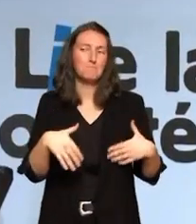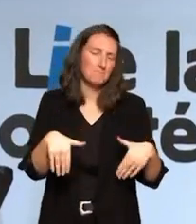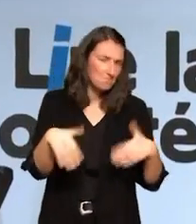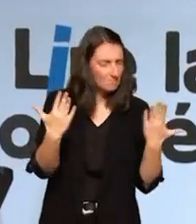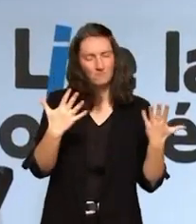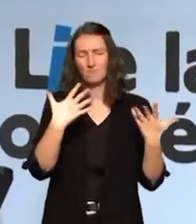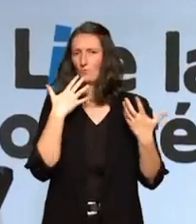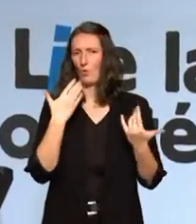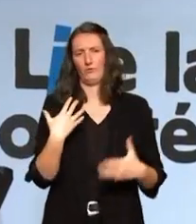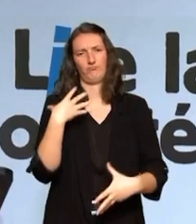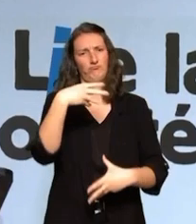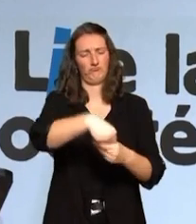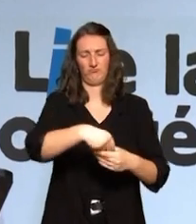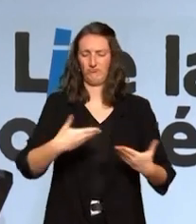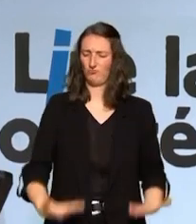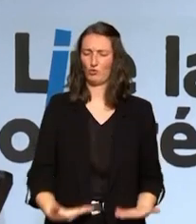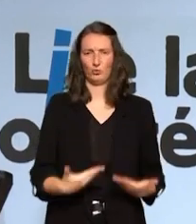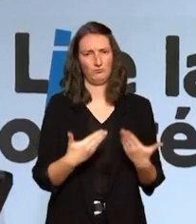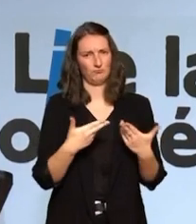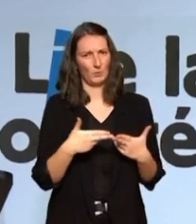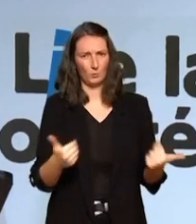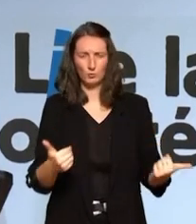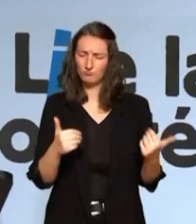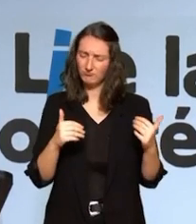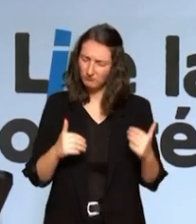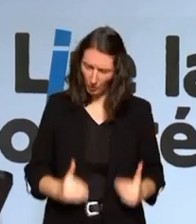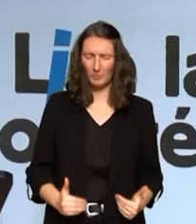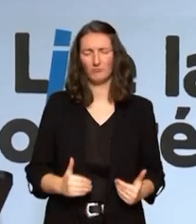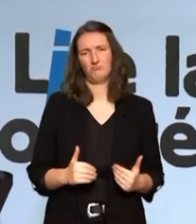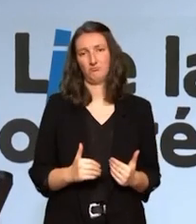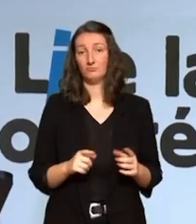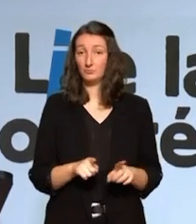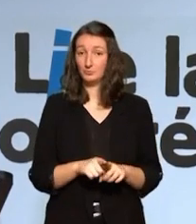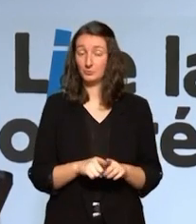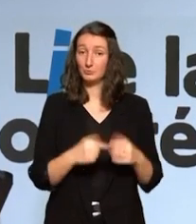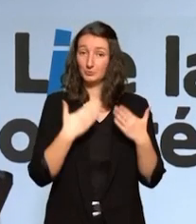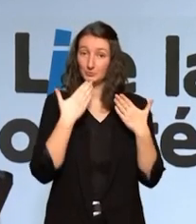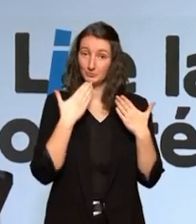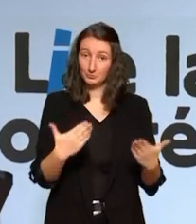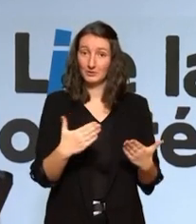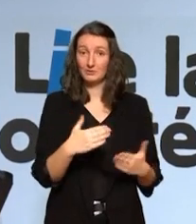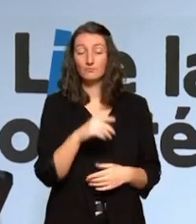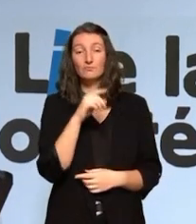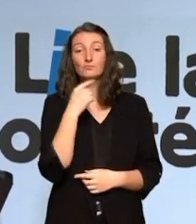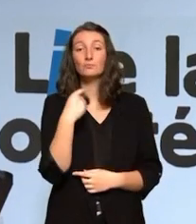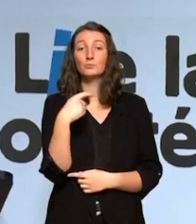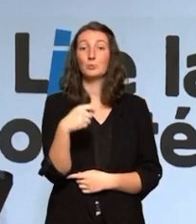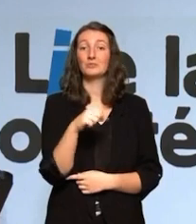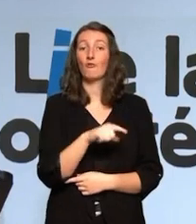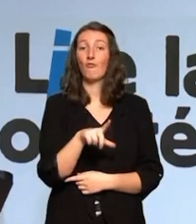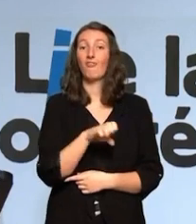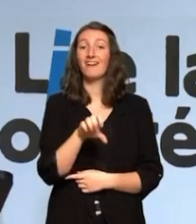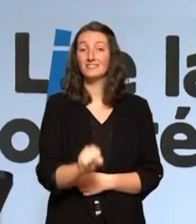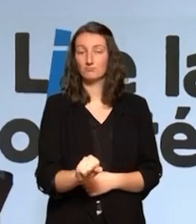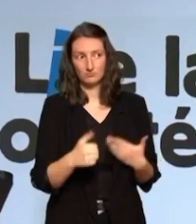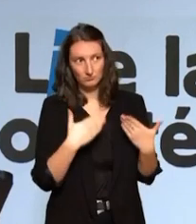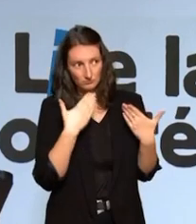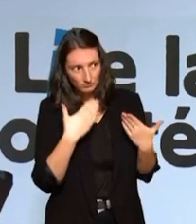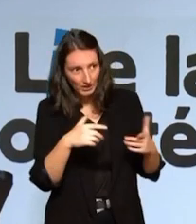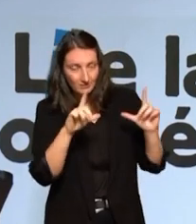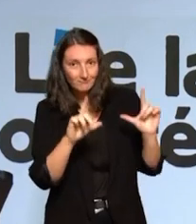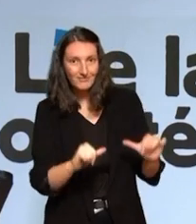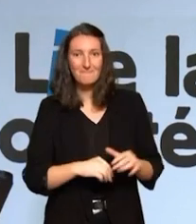à cette remise de prix. Je remercie aussi le président de Thales, Patrice Kane, d'être présent parmi nous et de nous faire l'honneur de sa